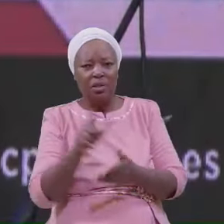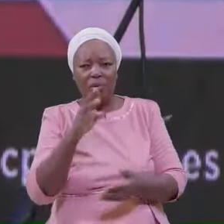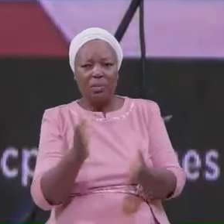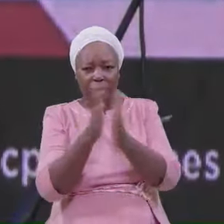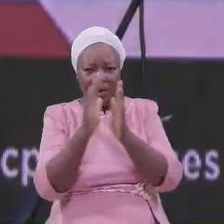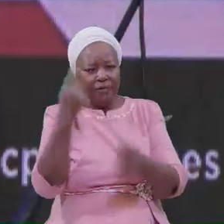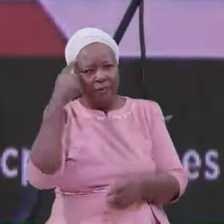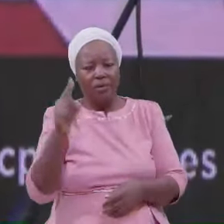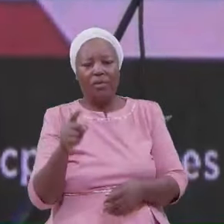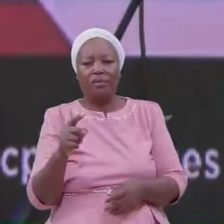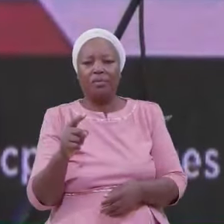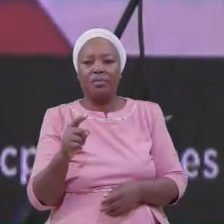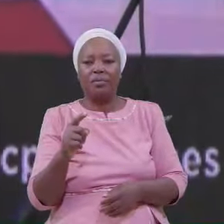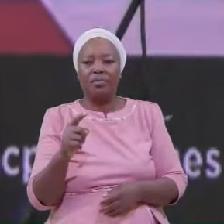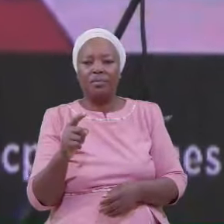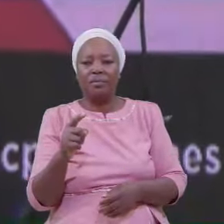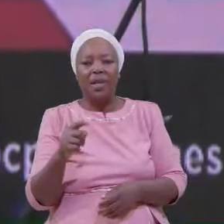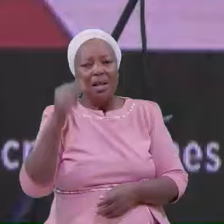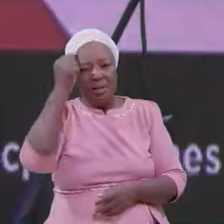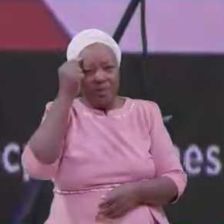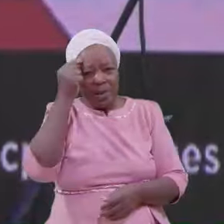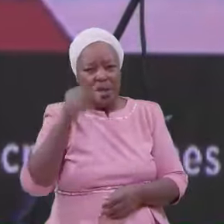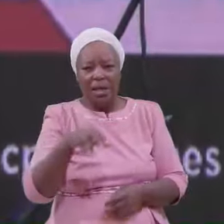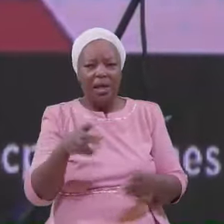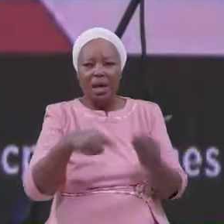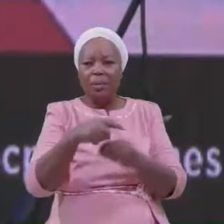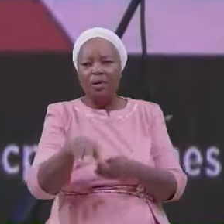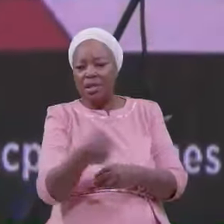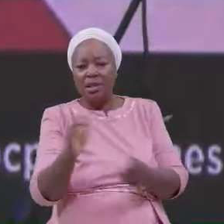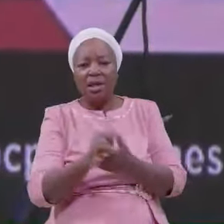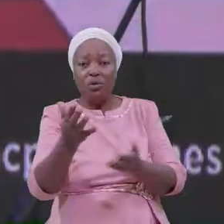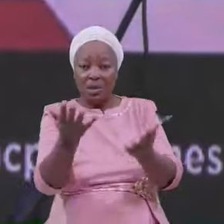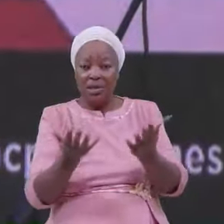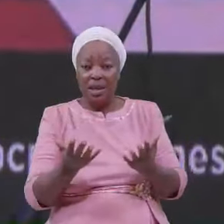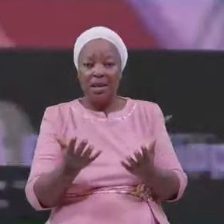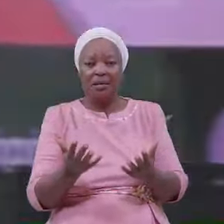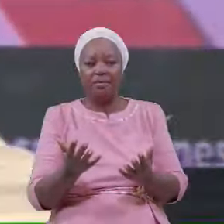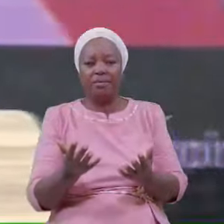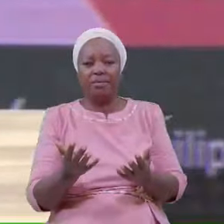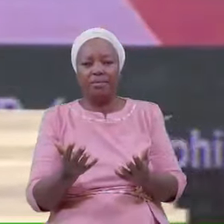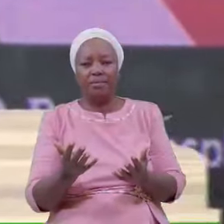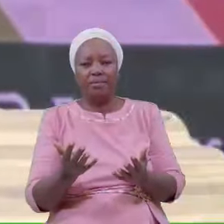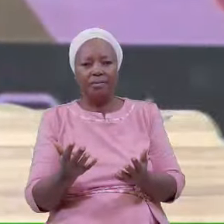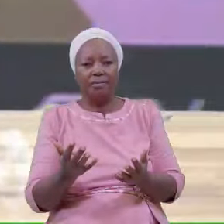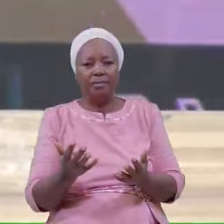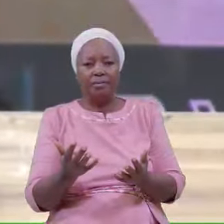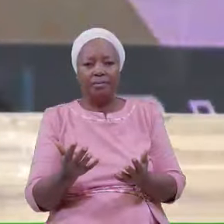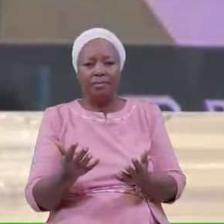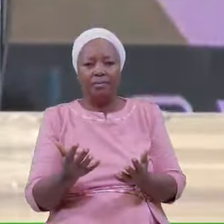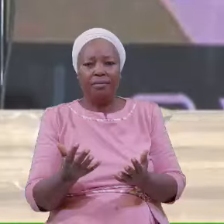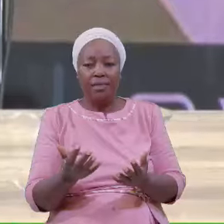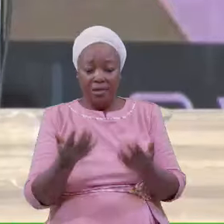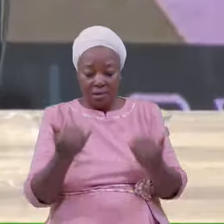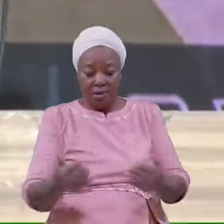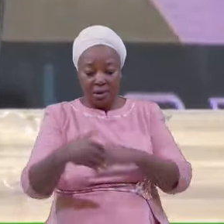ng nais mong think ilapit sa Kanya. Think about anything you desire. Ano man ang hingiin mo sa Kanya. Tonight is the night